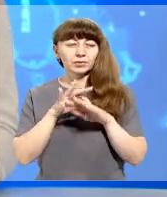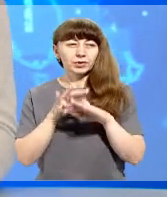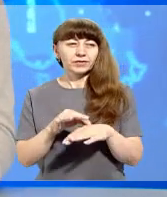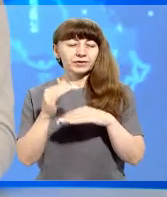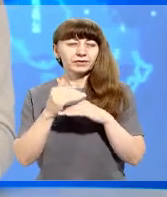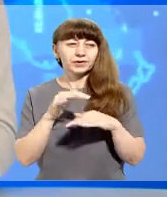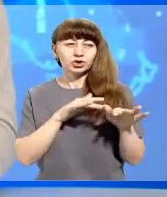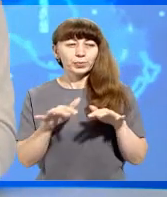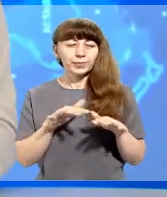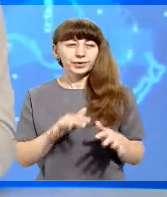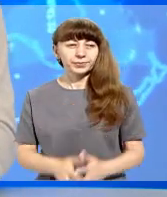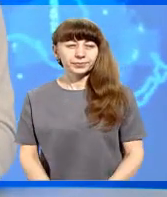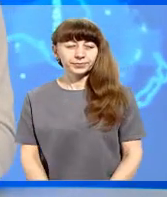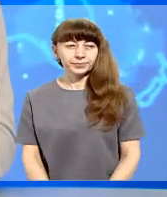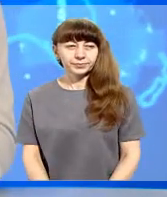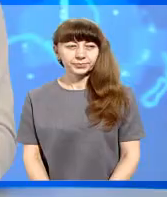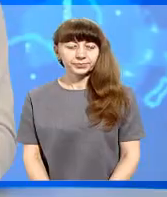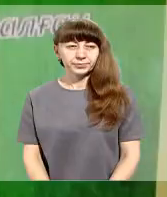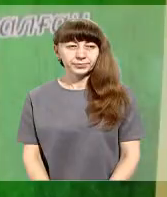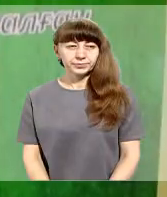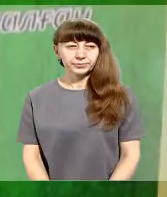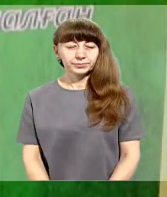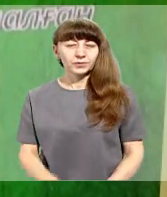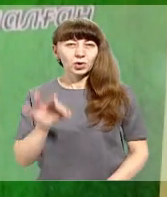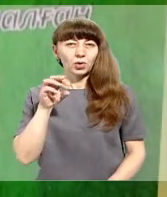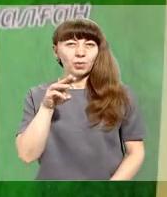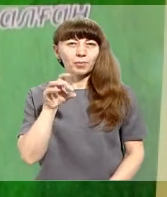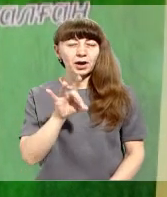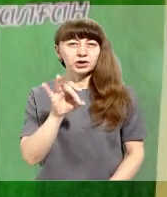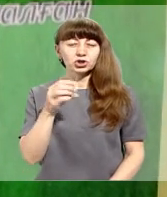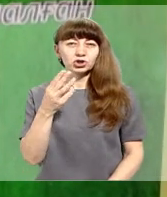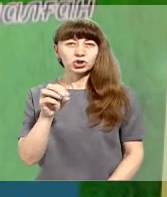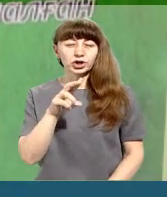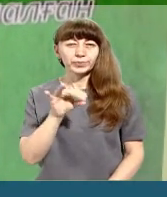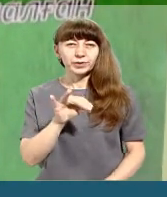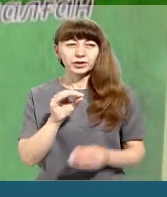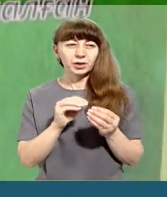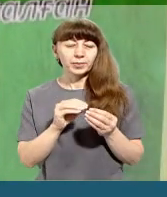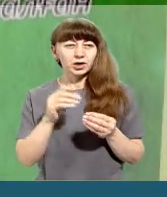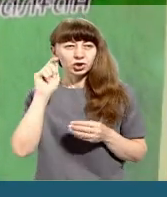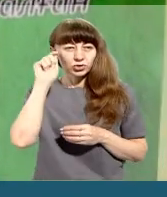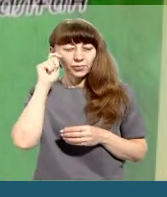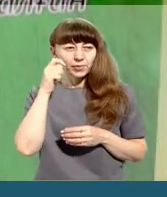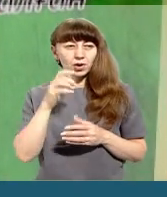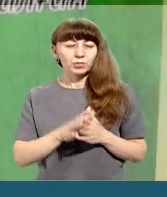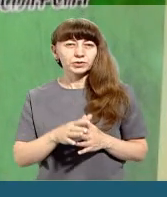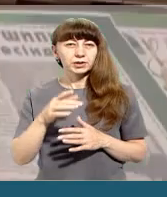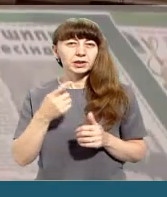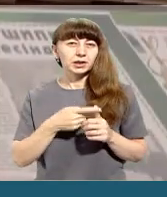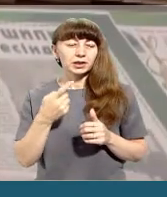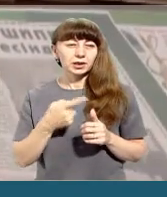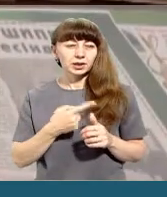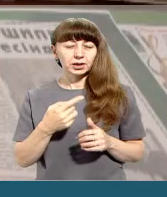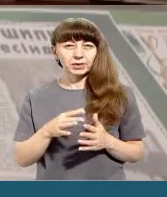қатысып, естеліктерімен бөлісті. Омар Шепин қазақ поэзиясы үшін ұмытылып кететін есім емес. Ол